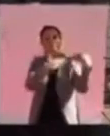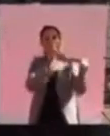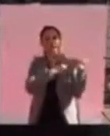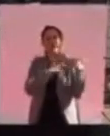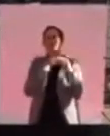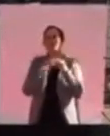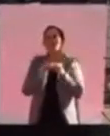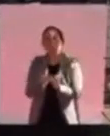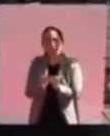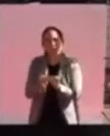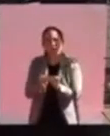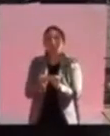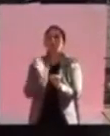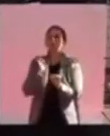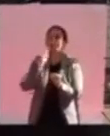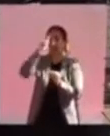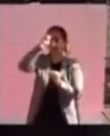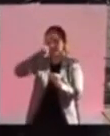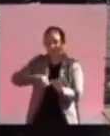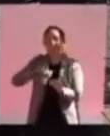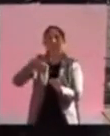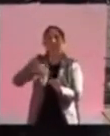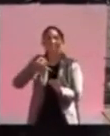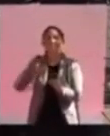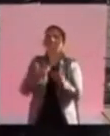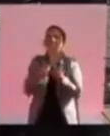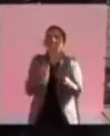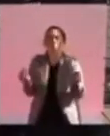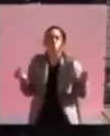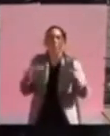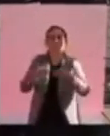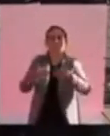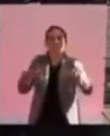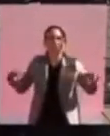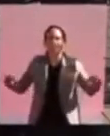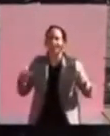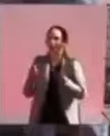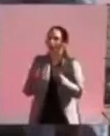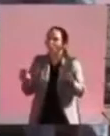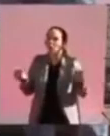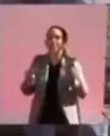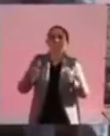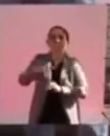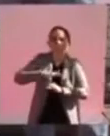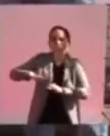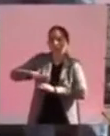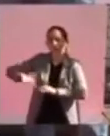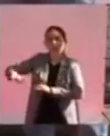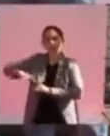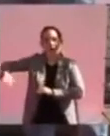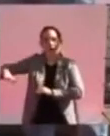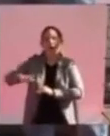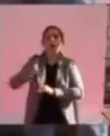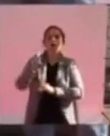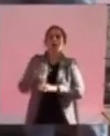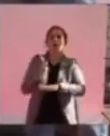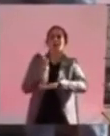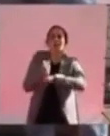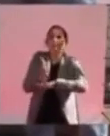multiprofessionalità e multisettorialità e nel quale si possa agire su tutti determinanti di salute